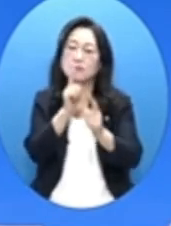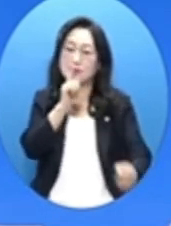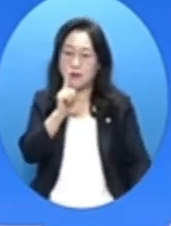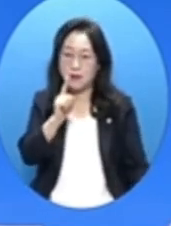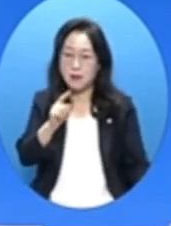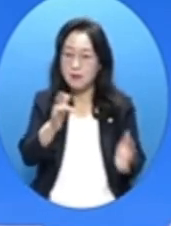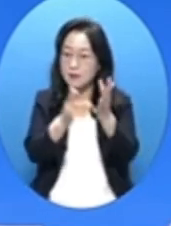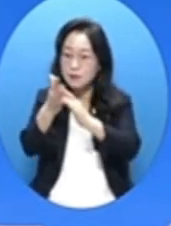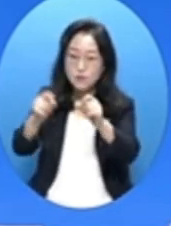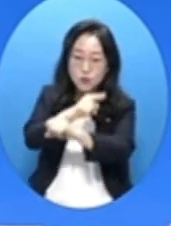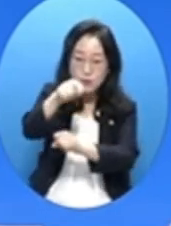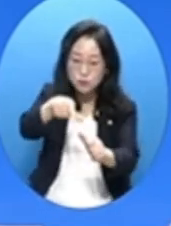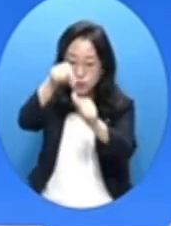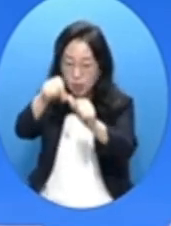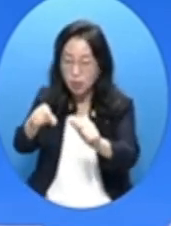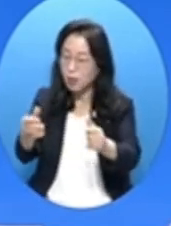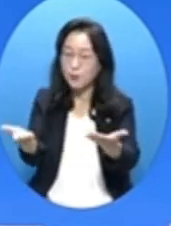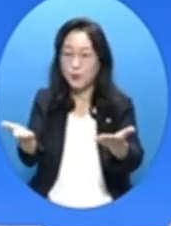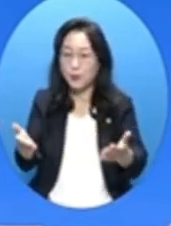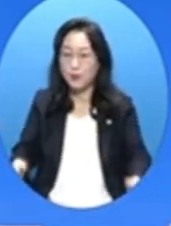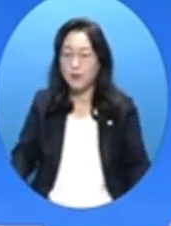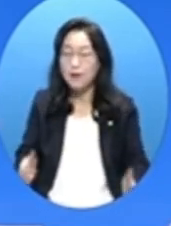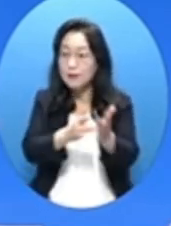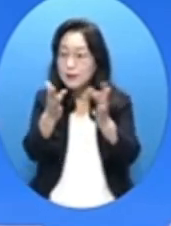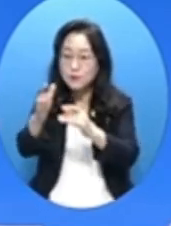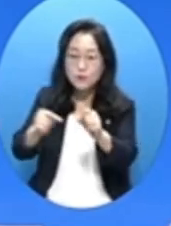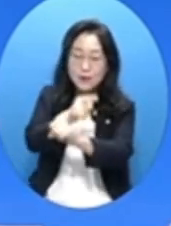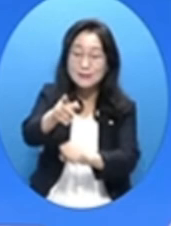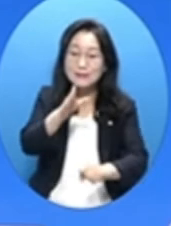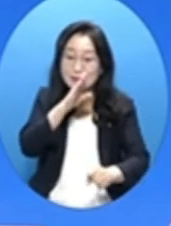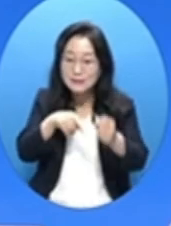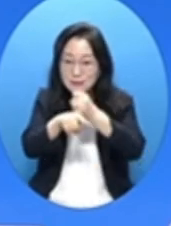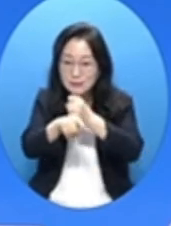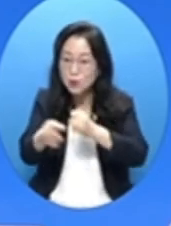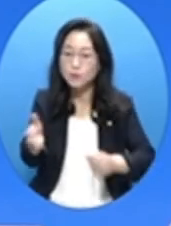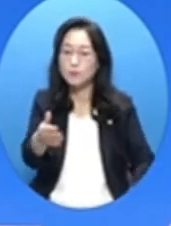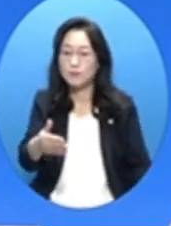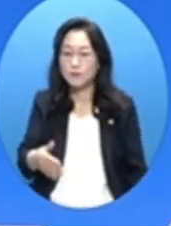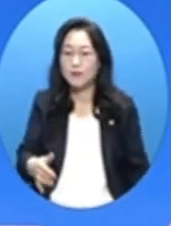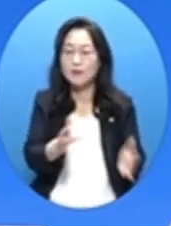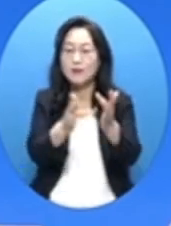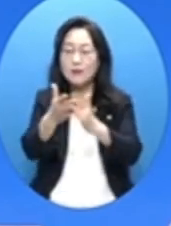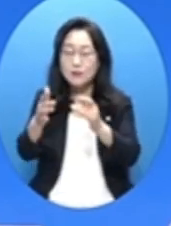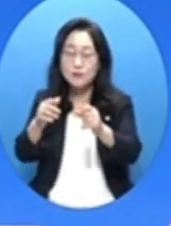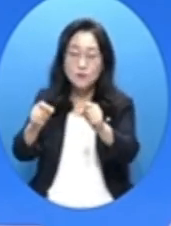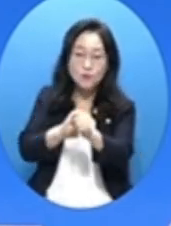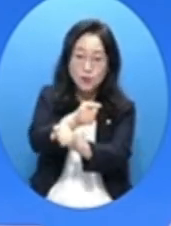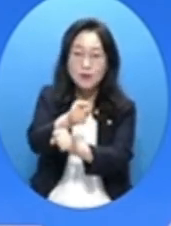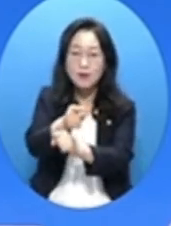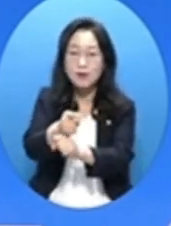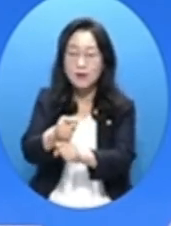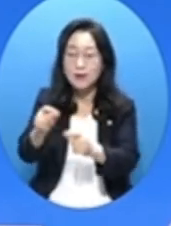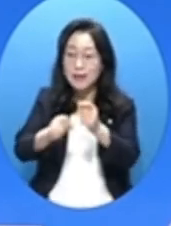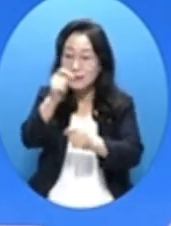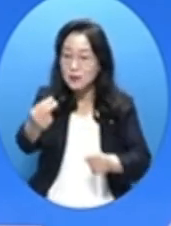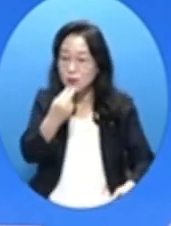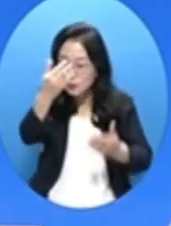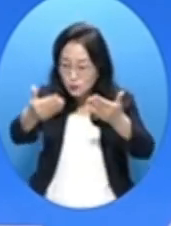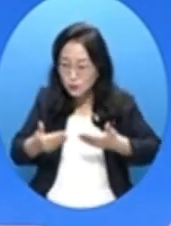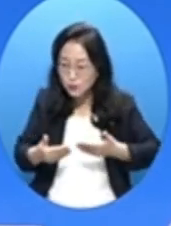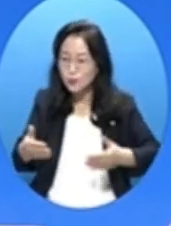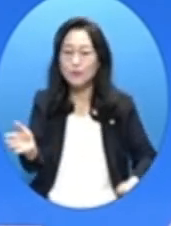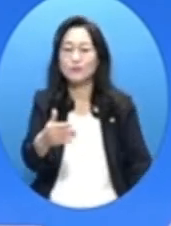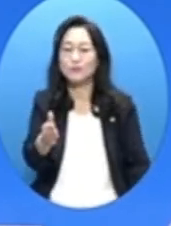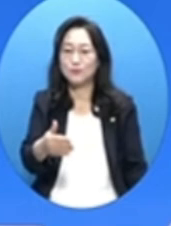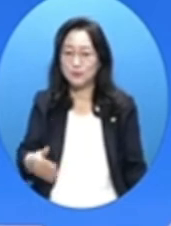외에 구원의 길이 없습니다. 예수님 외에 참된 진리가 없습니다. 예수님 외에 영생을 우리에게 줄 분이 없는